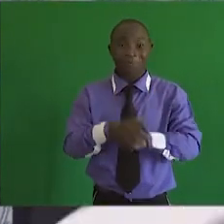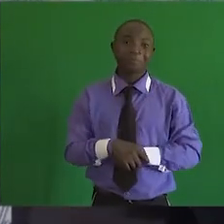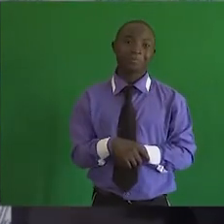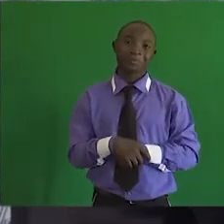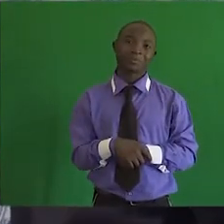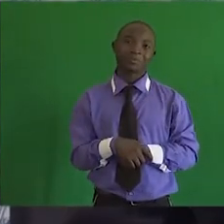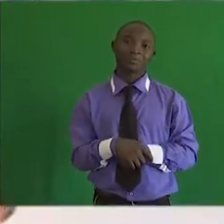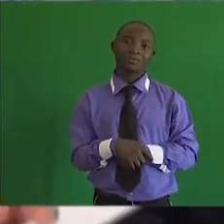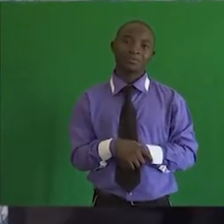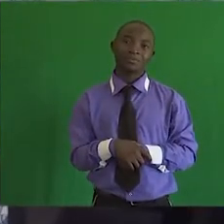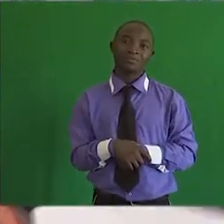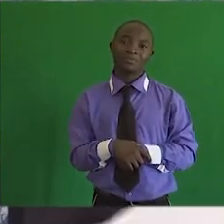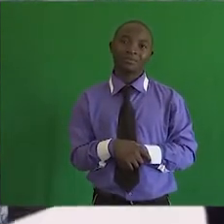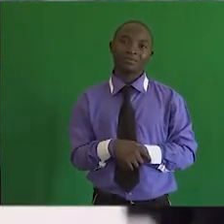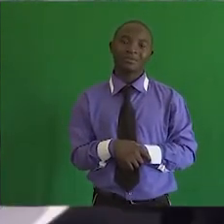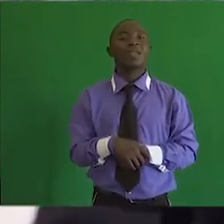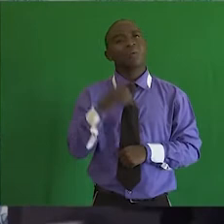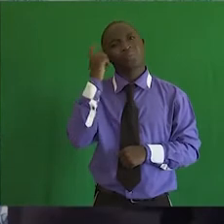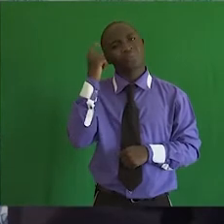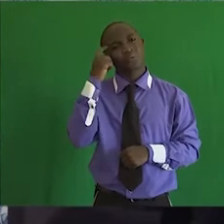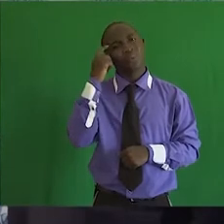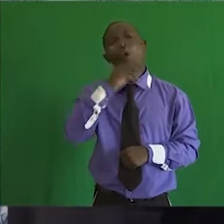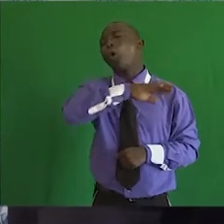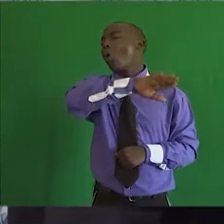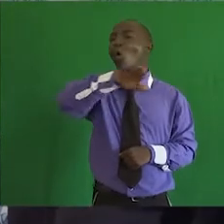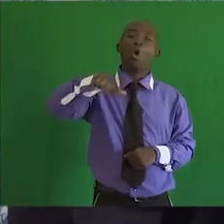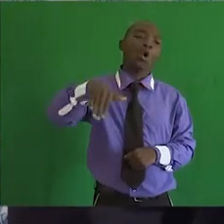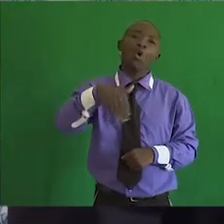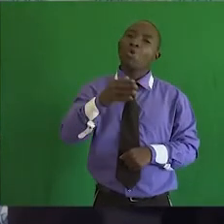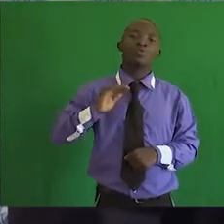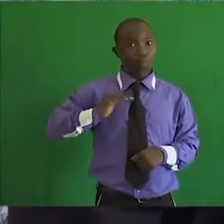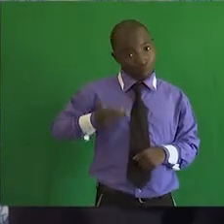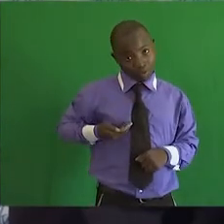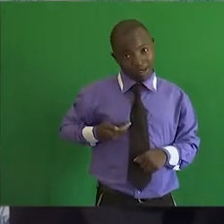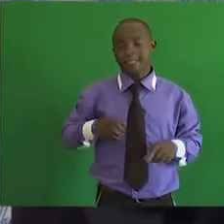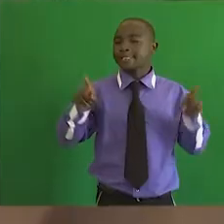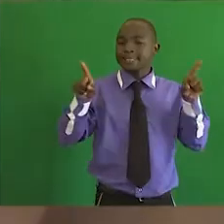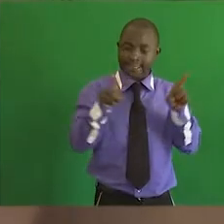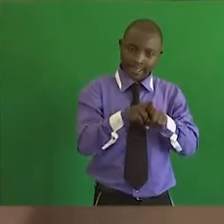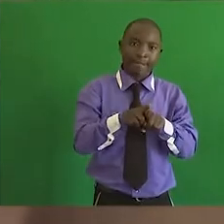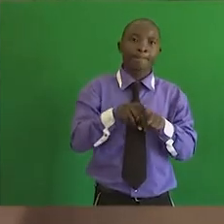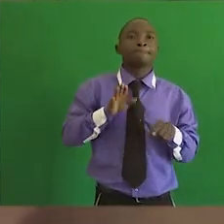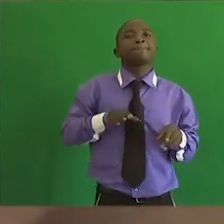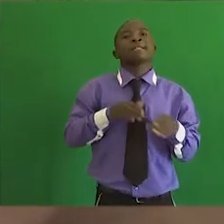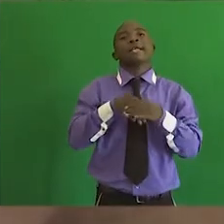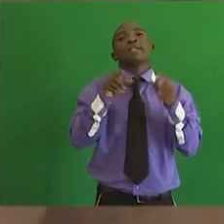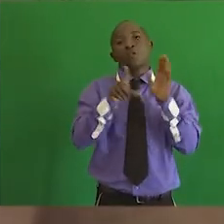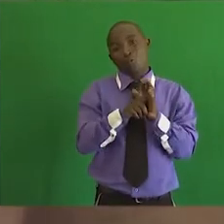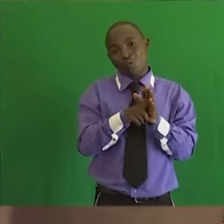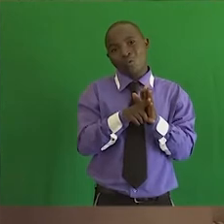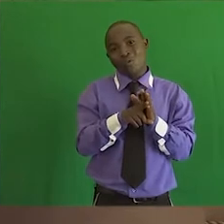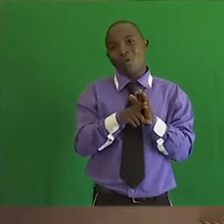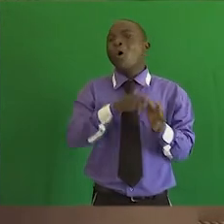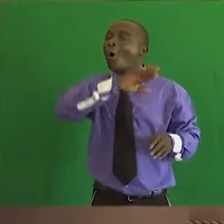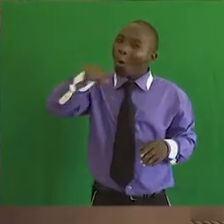ndiri Muroora. Because mangwana iye pache zvake, achava amwenewo. Anoudzwa nani kuchangamire nekuti vagari vari kuzviziva